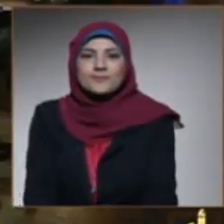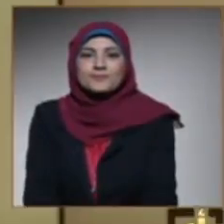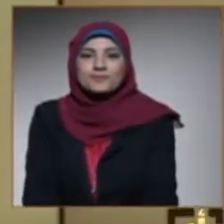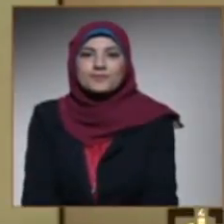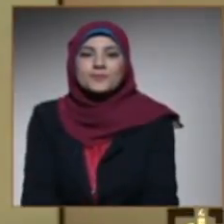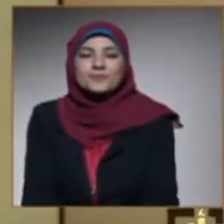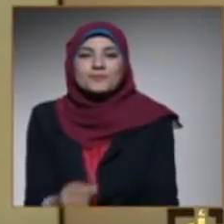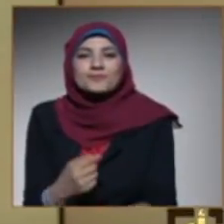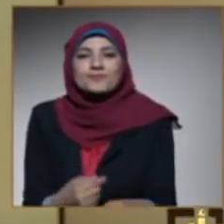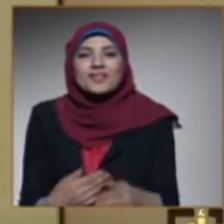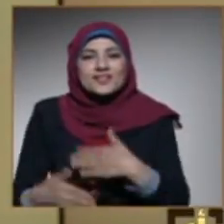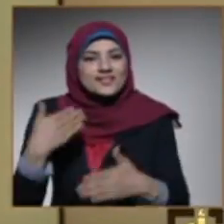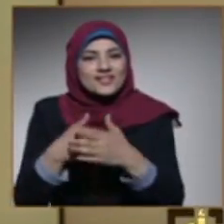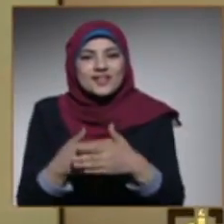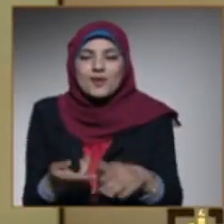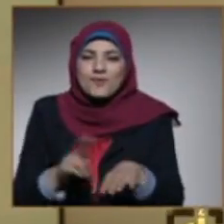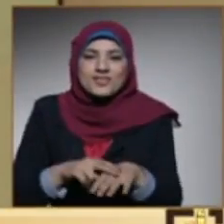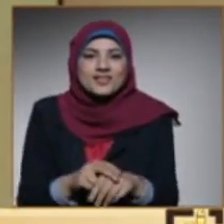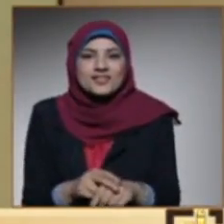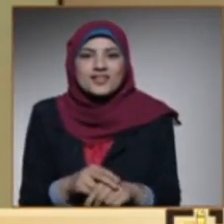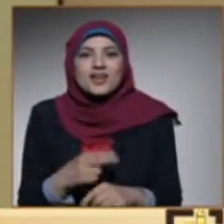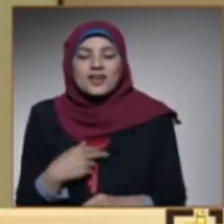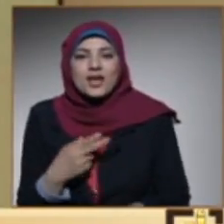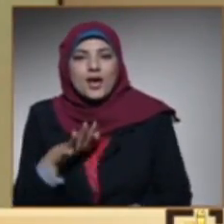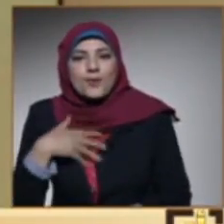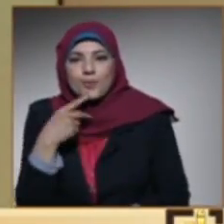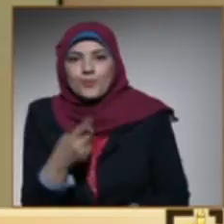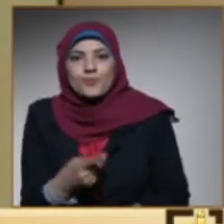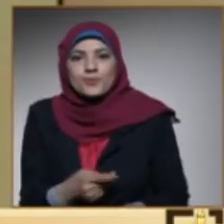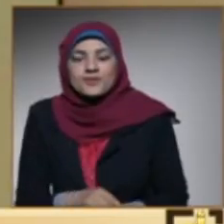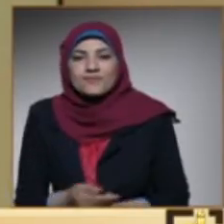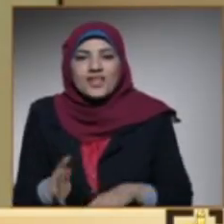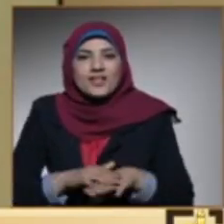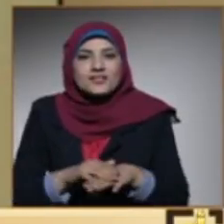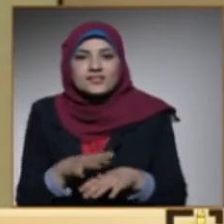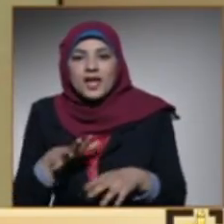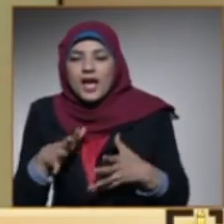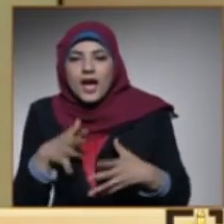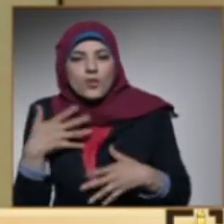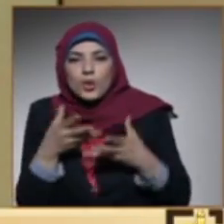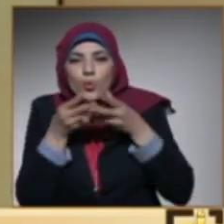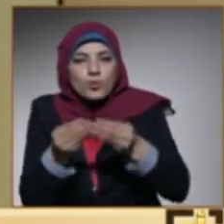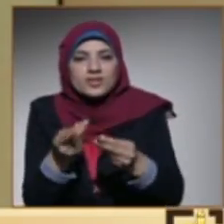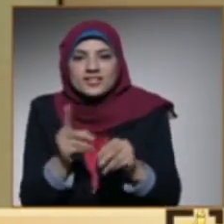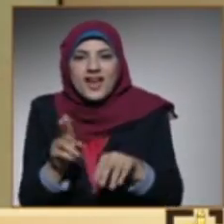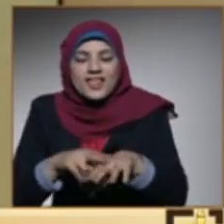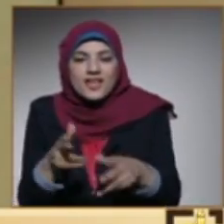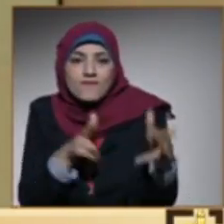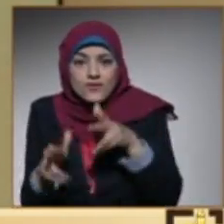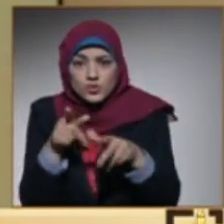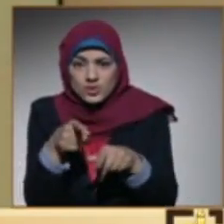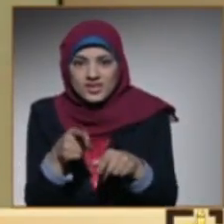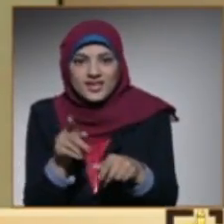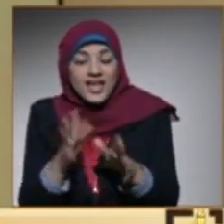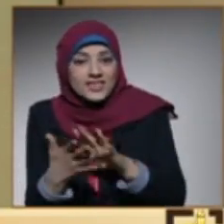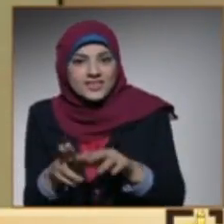كان لحضراتكم مرة تانية تعليقك يا أستاذة قمر على الفيديو اللي احنا شفناه وتابعناه ده، الفيديو التمثيلي، هل ده فعلا